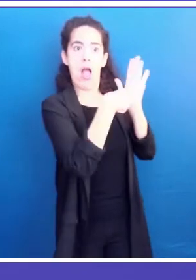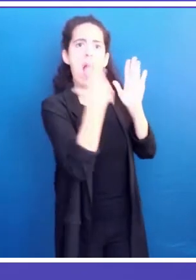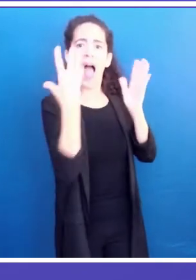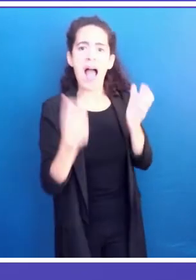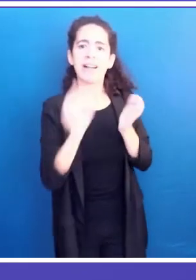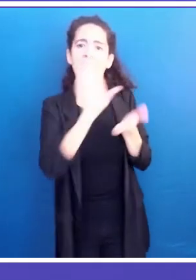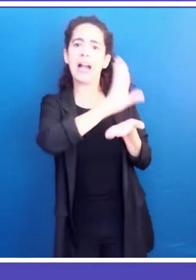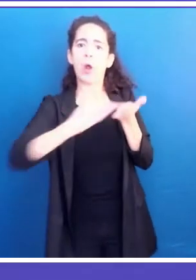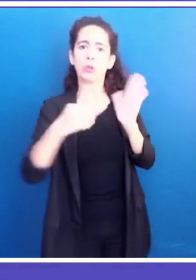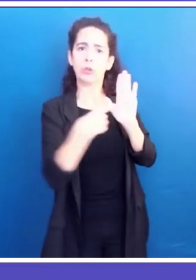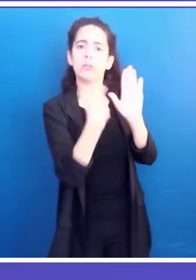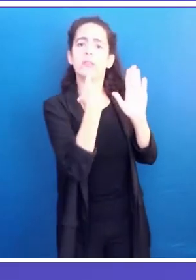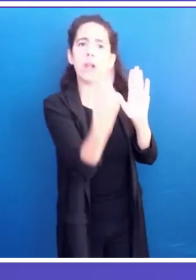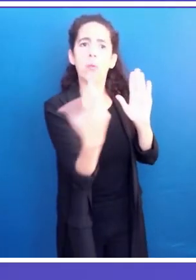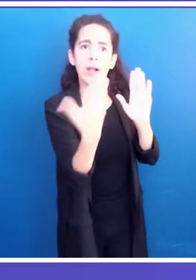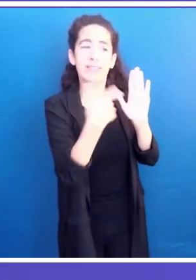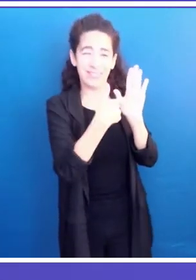التجارة